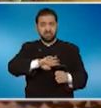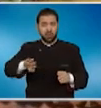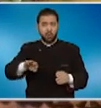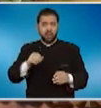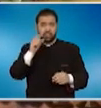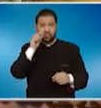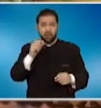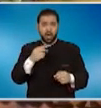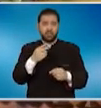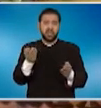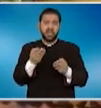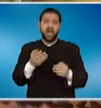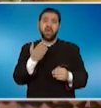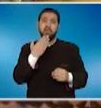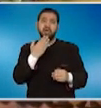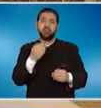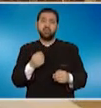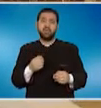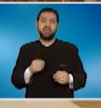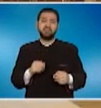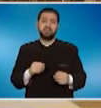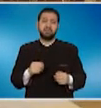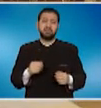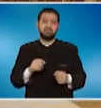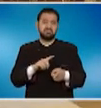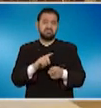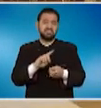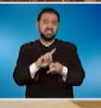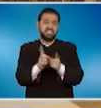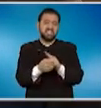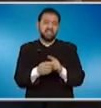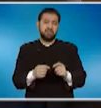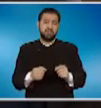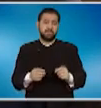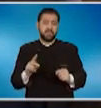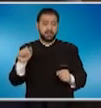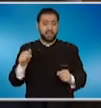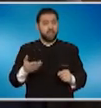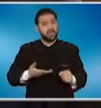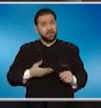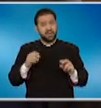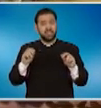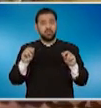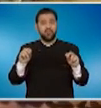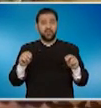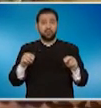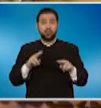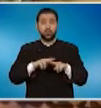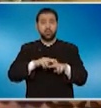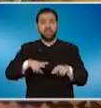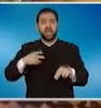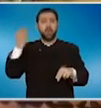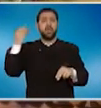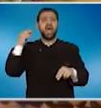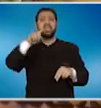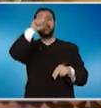lor. Sau unii îl anulează. Pe când religia unii filozofi au prorocit sau au dorit amurgul zeilor. Sigur